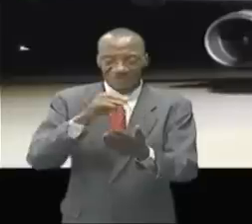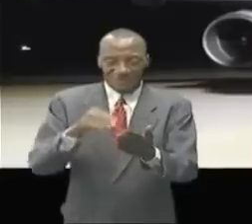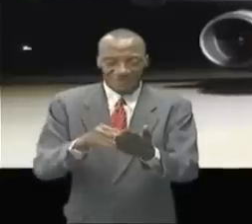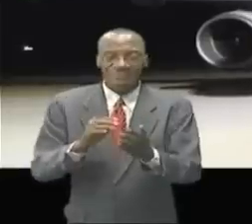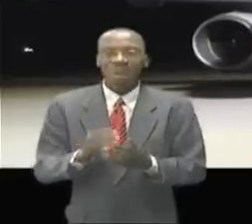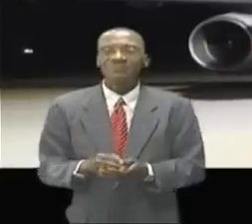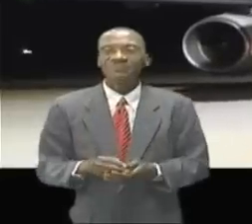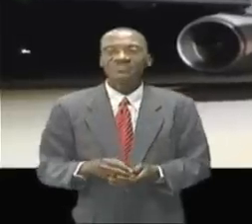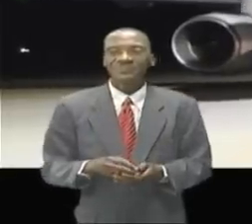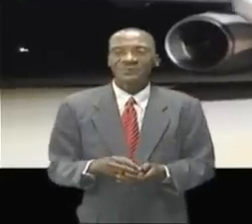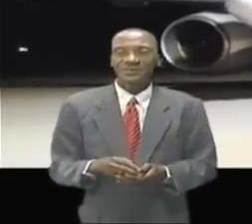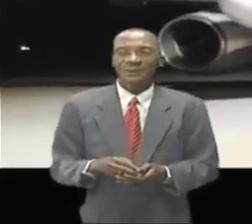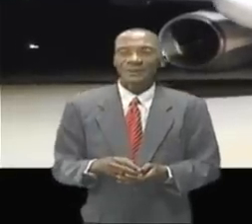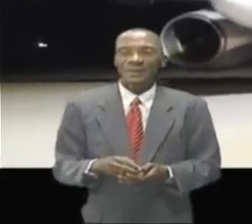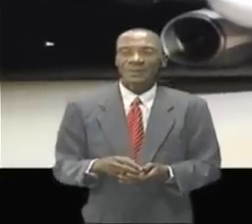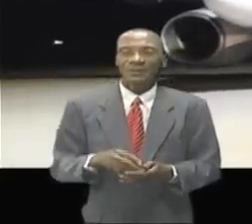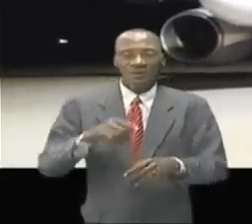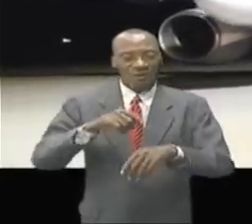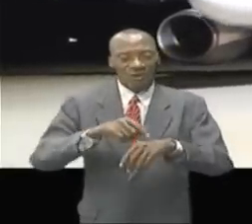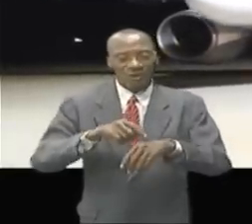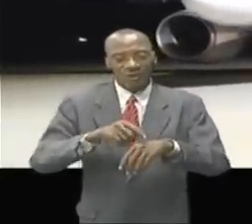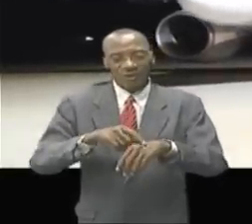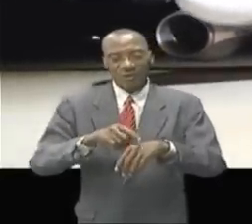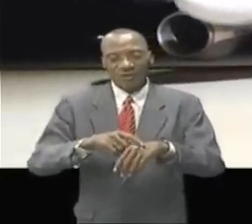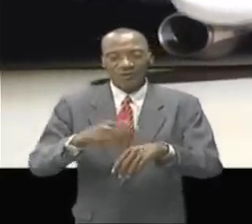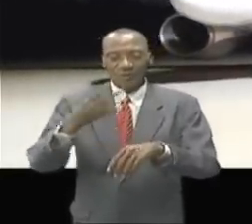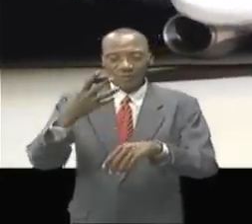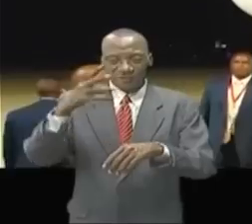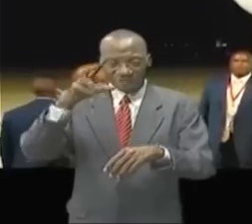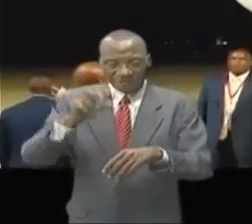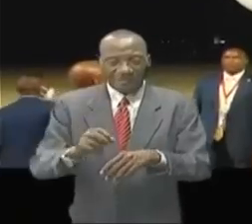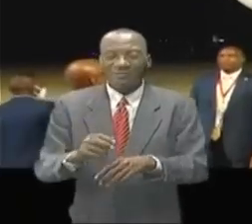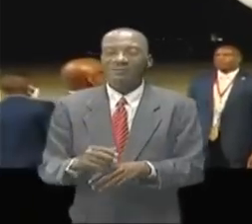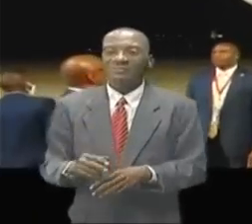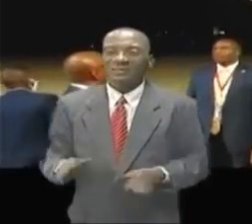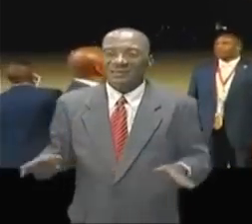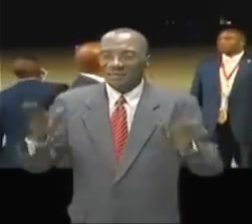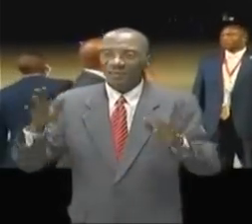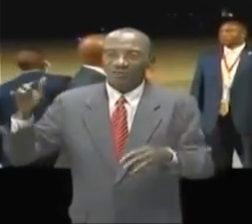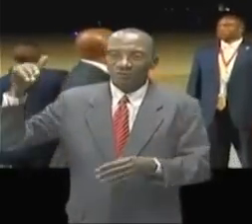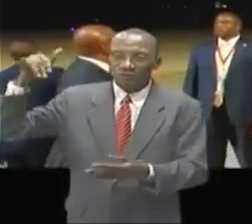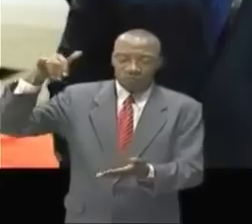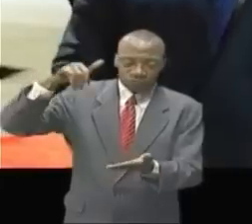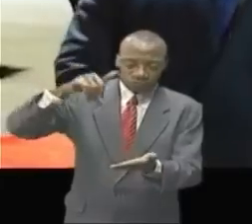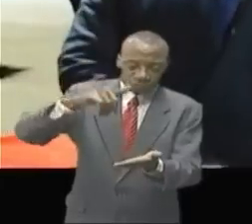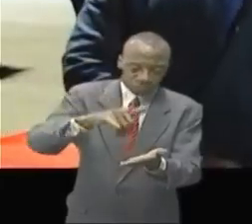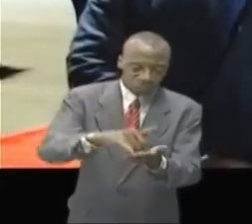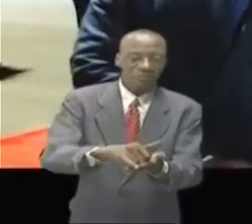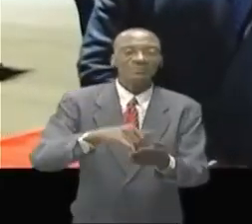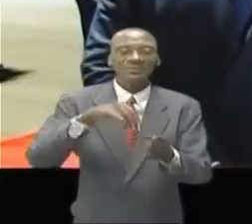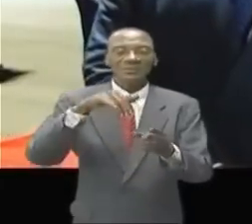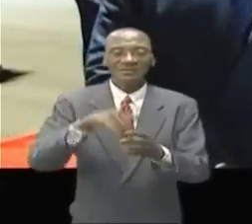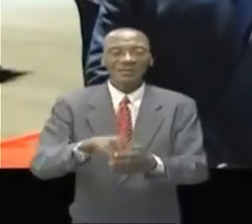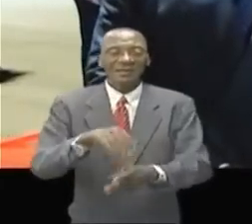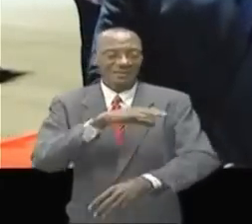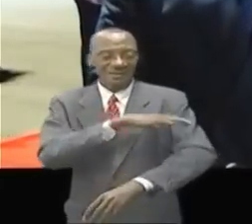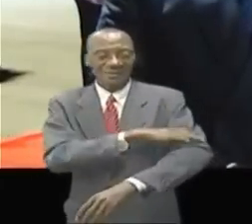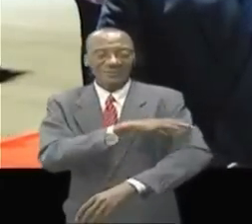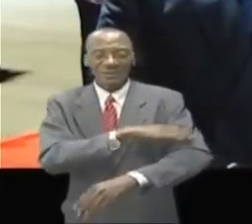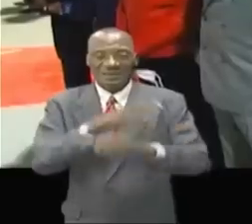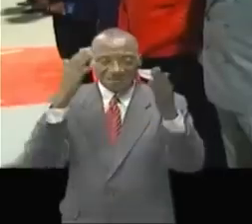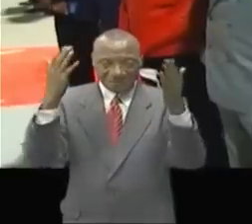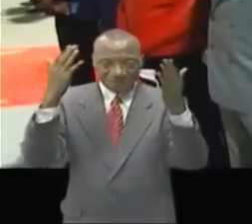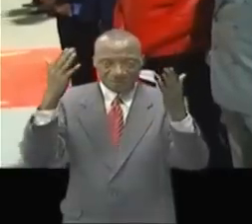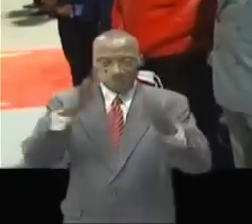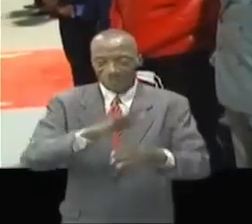23h30 que l'avion transportant le chef de l'État congolais s'est posé sur le tarmac de l'aéroport international Kenneth Kaunda. Au